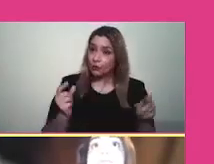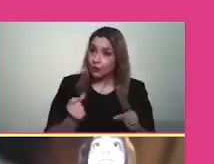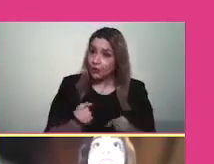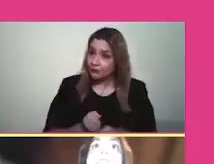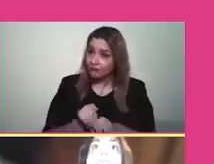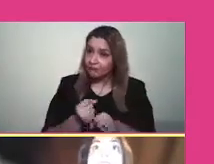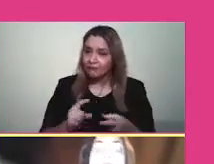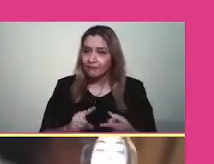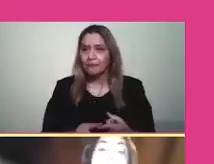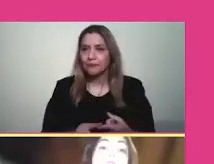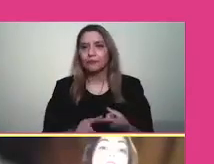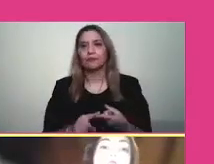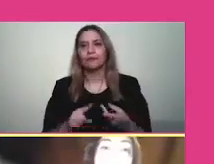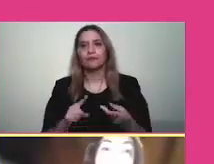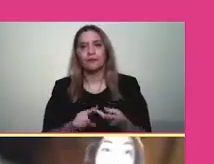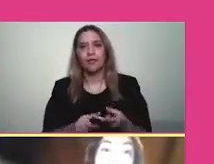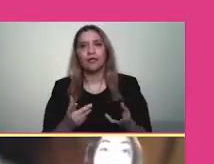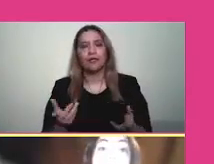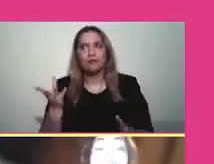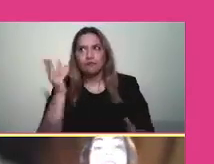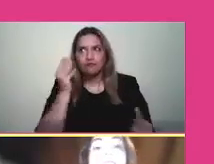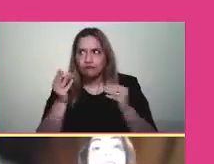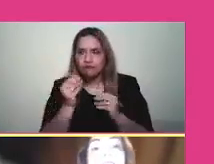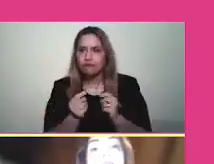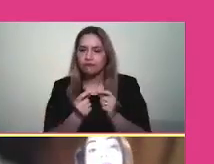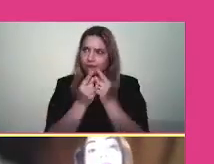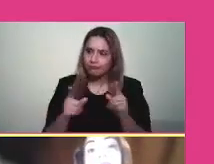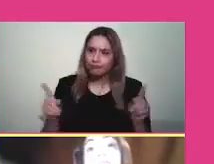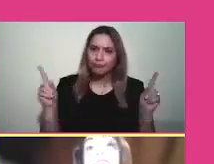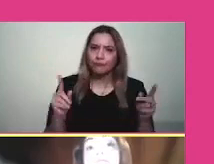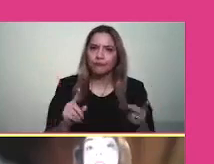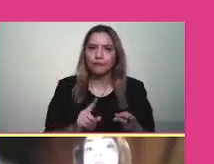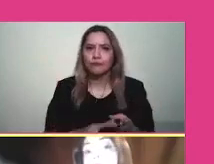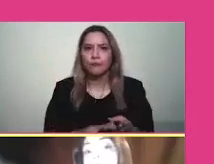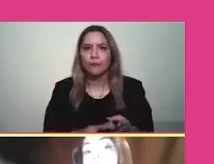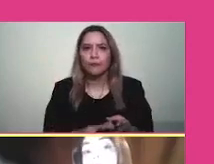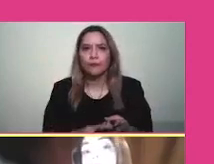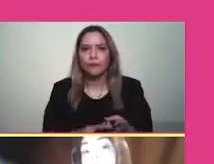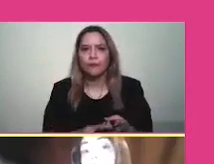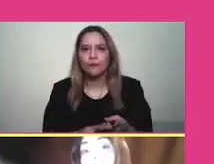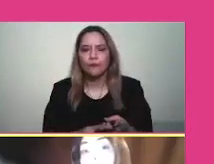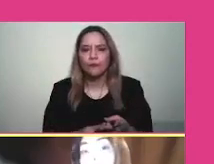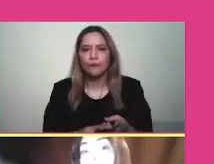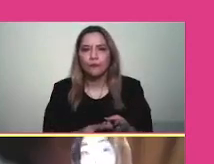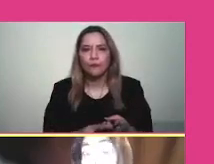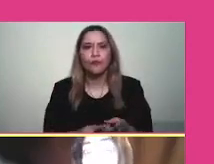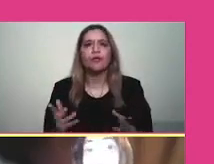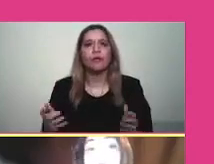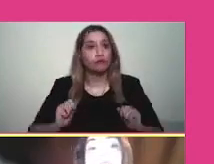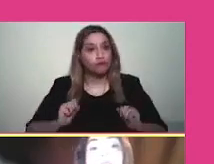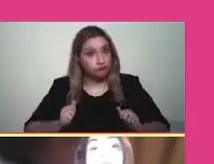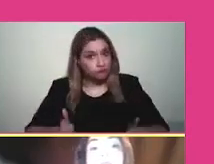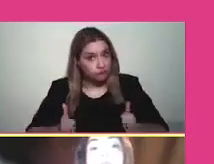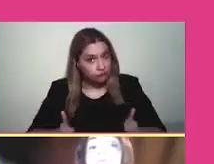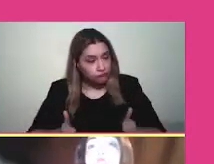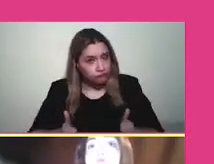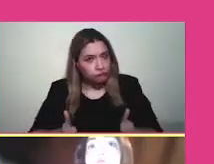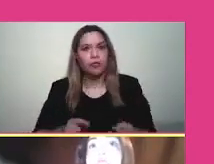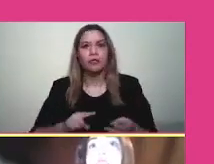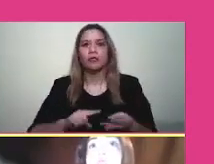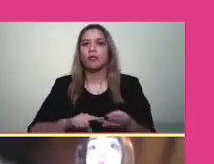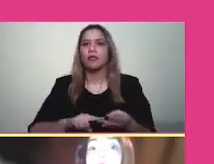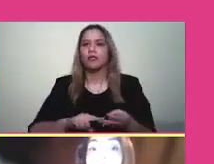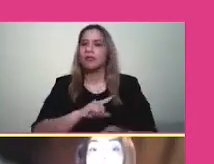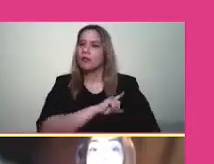στην έκθεση στην καινοτομία, στην ανάληψη των πρωτοβουλειών, στη